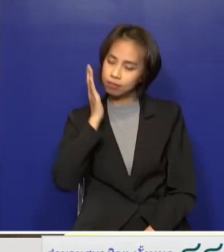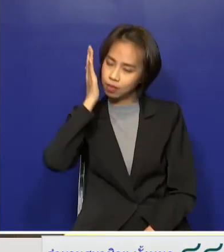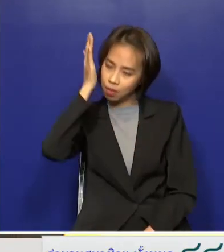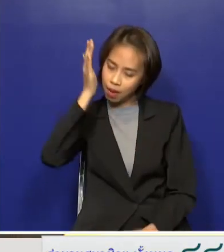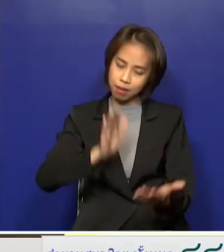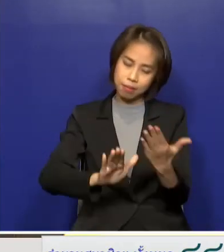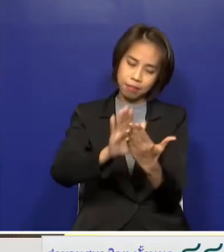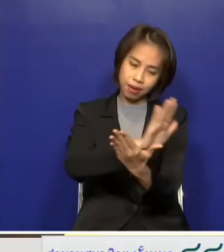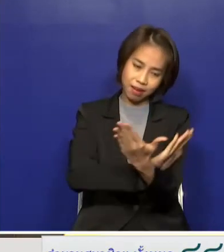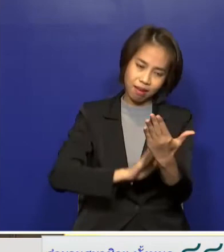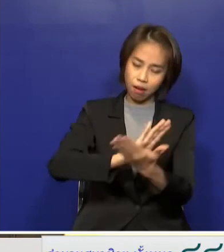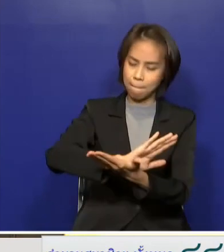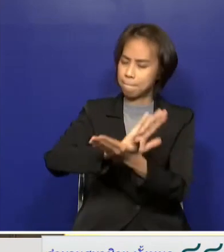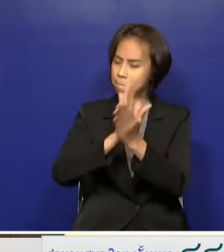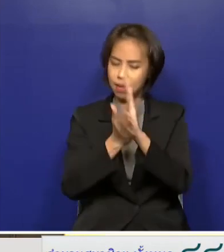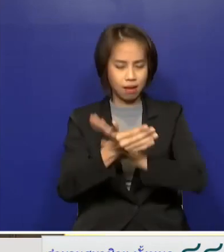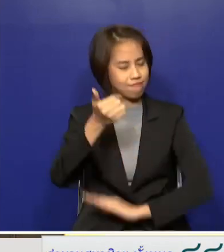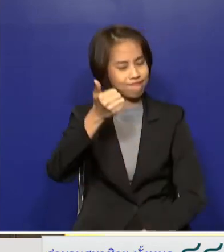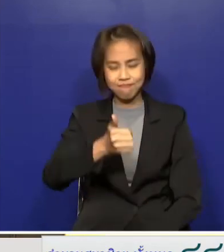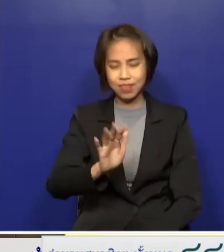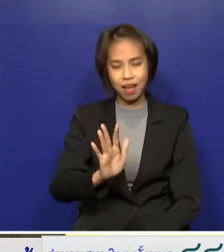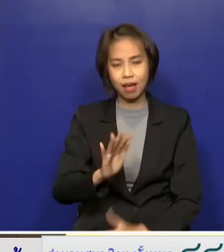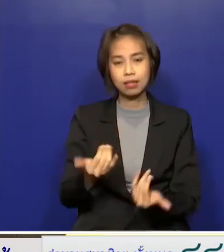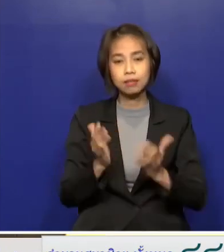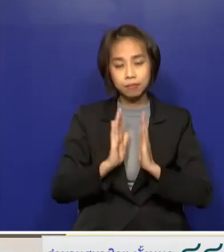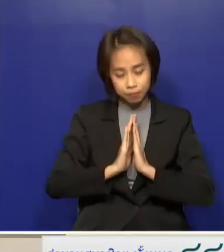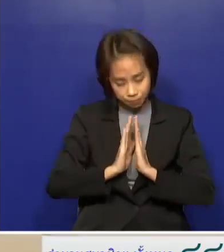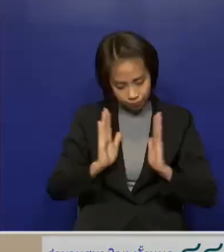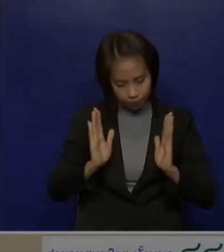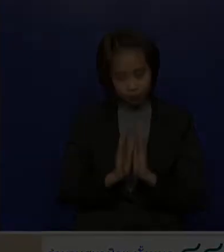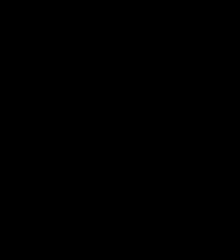ไม่มีทางที่จะปฏิรูประบบอื่นได้ครับขอบพระคุณครับ ครับขอบคุณนะครับเชิญ